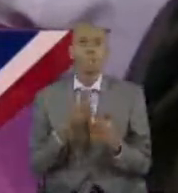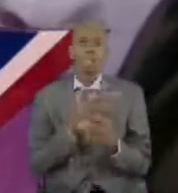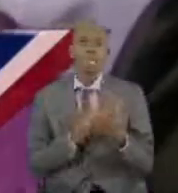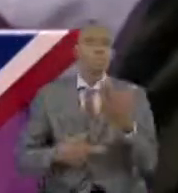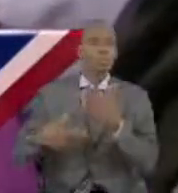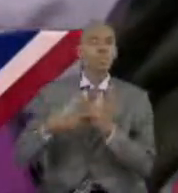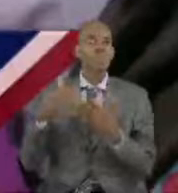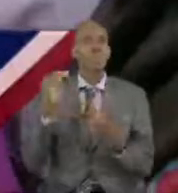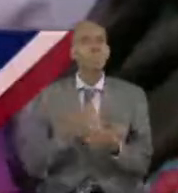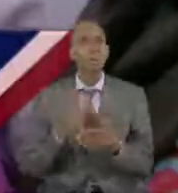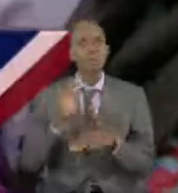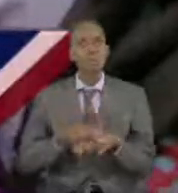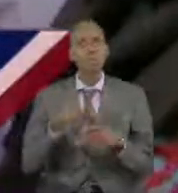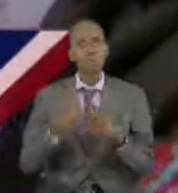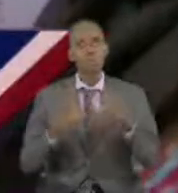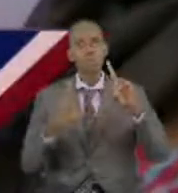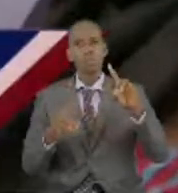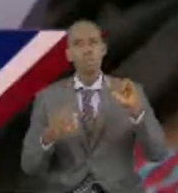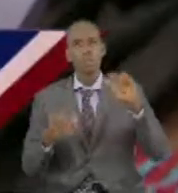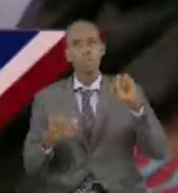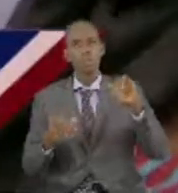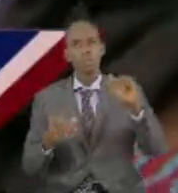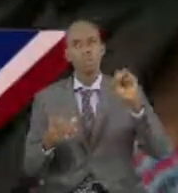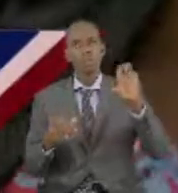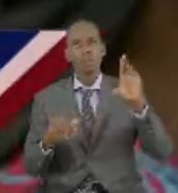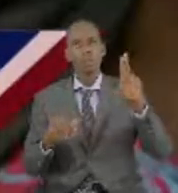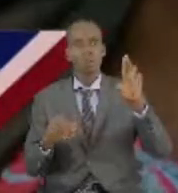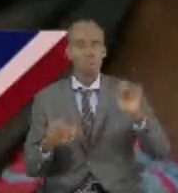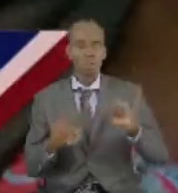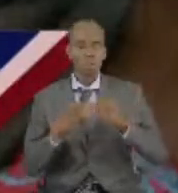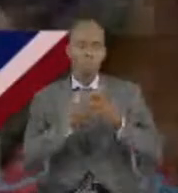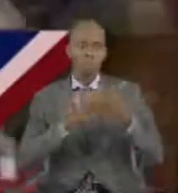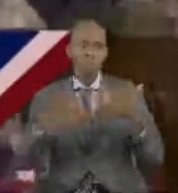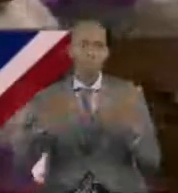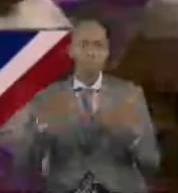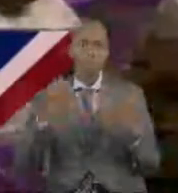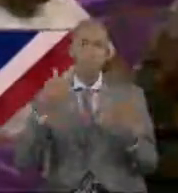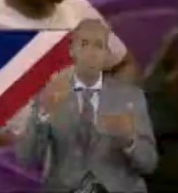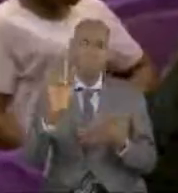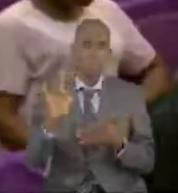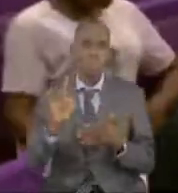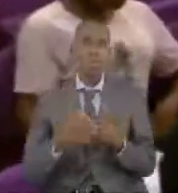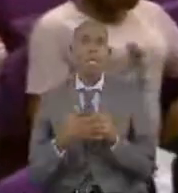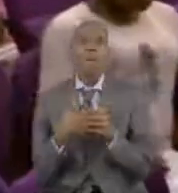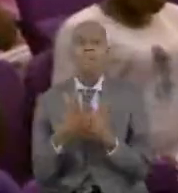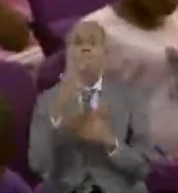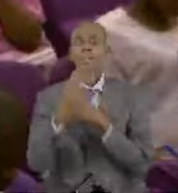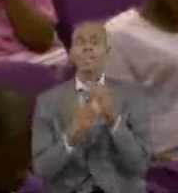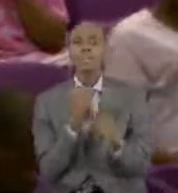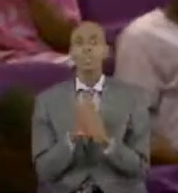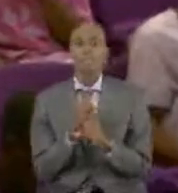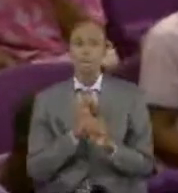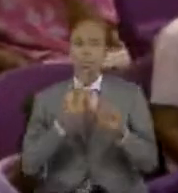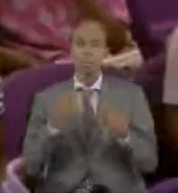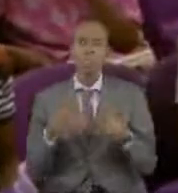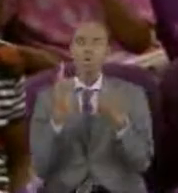je revins encore à Damas. Dans le verset 18, 3 ans plus tard, je montai